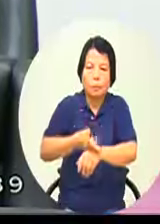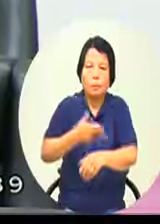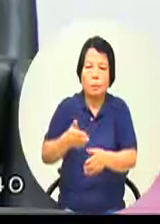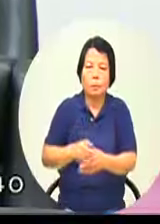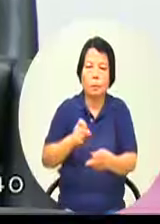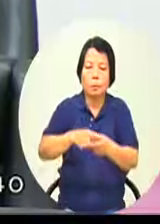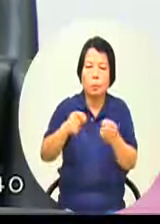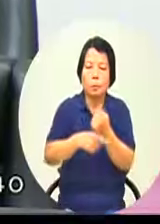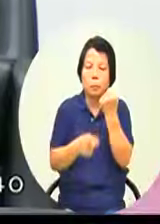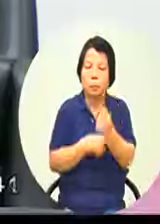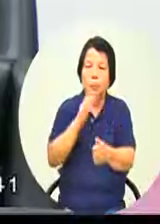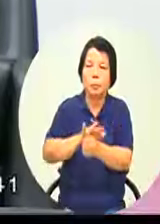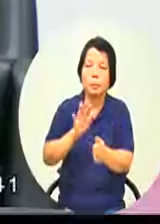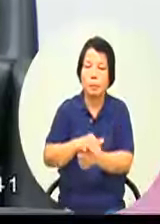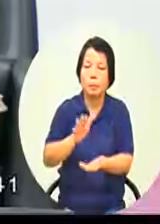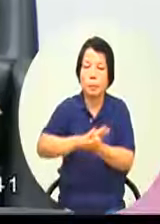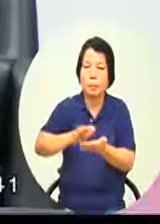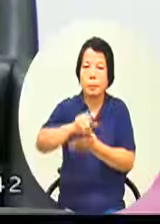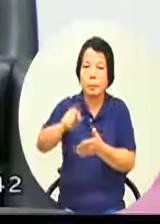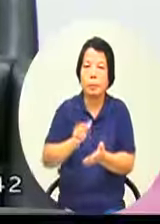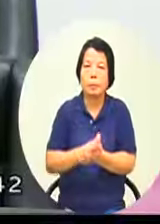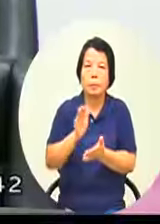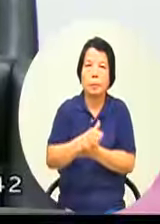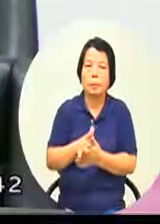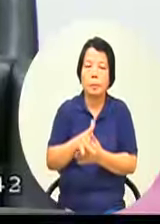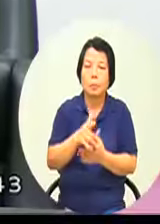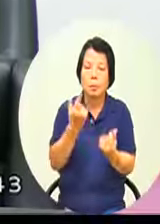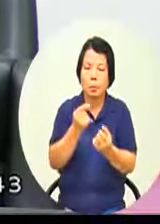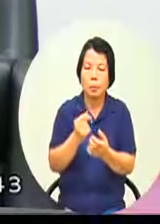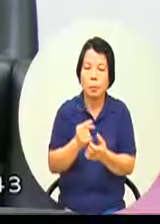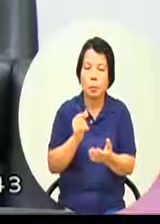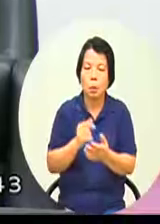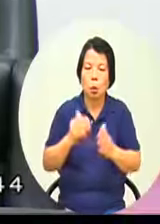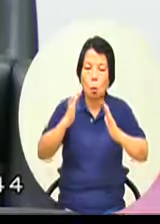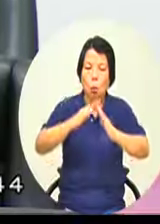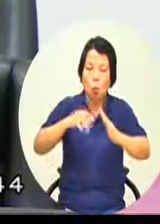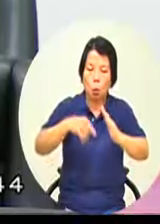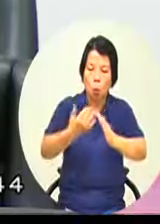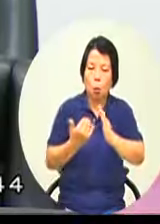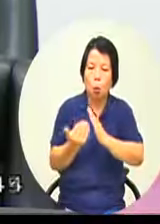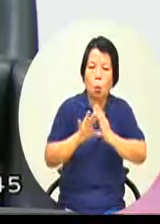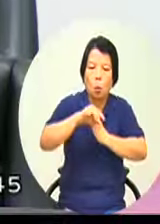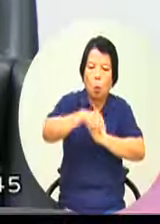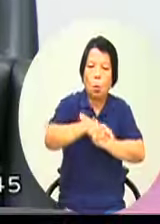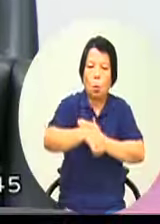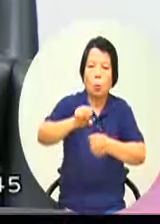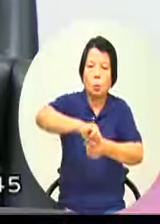能够来帮忙他们解决污后沟的一个污水排水加护接管的这一？